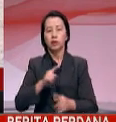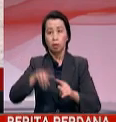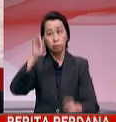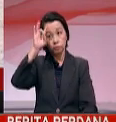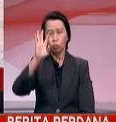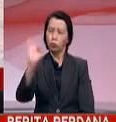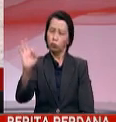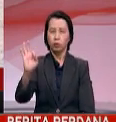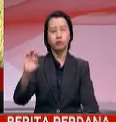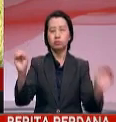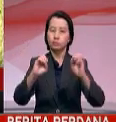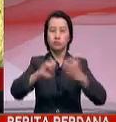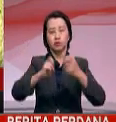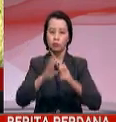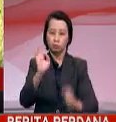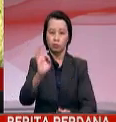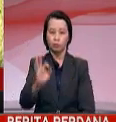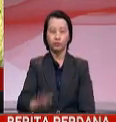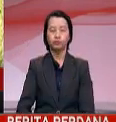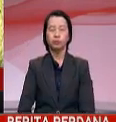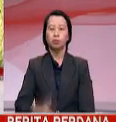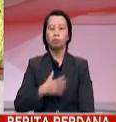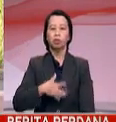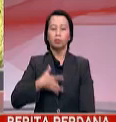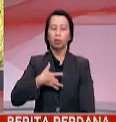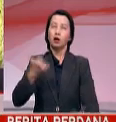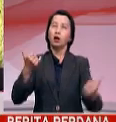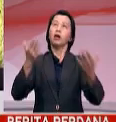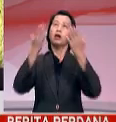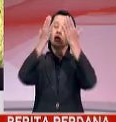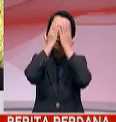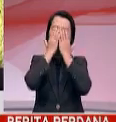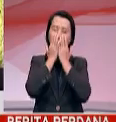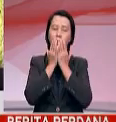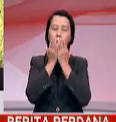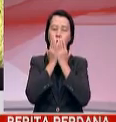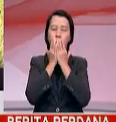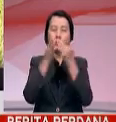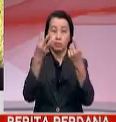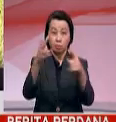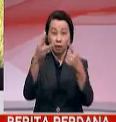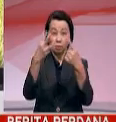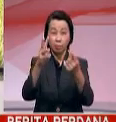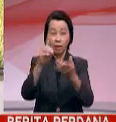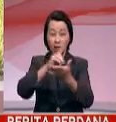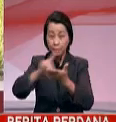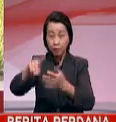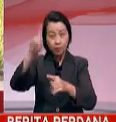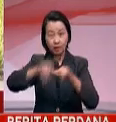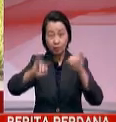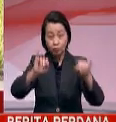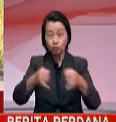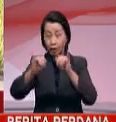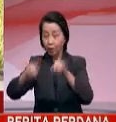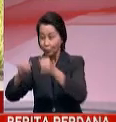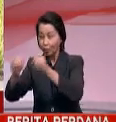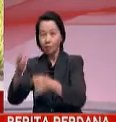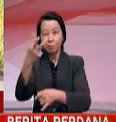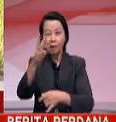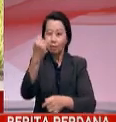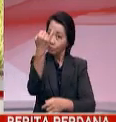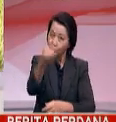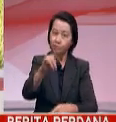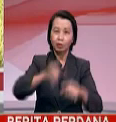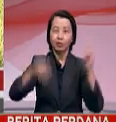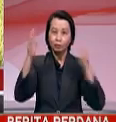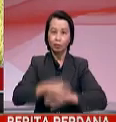tak ada masalah apa-apa pun. Kan? Perasaan saya alhamdulillah syukur sangatlah sebab dah lama dekat 16 minggu tak dapat solat Jumaat kan. Memang kita